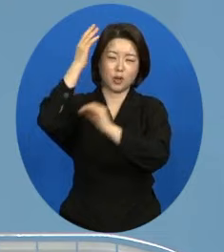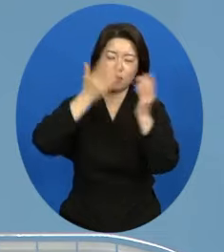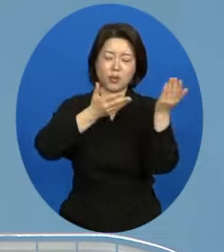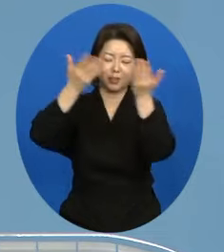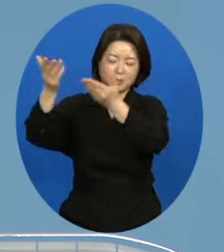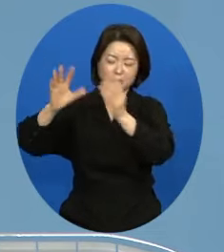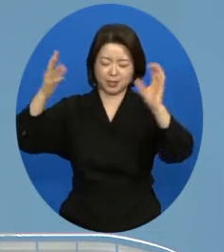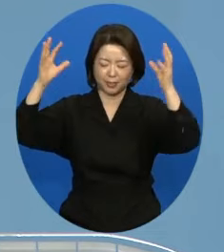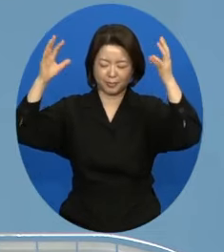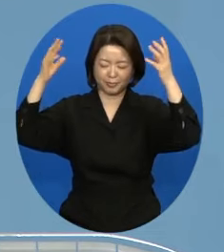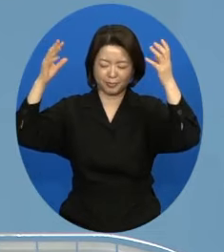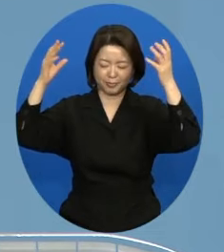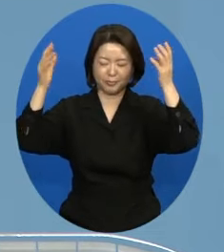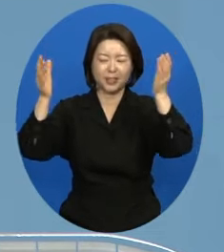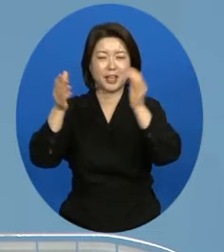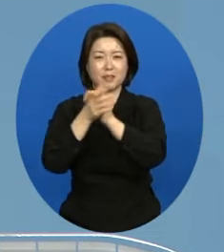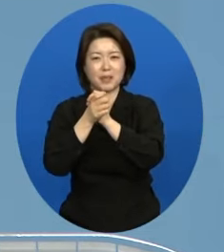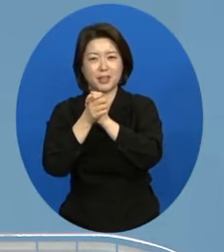올려